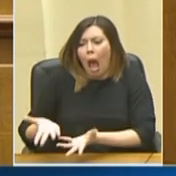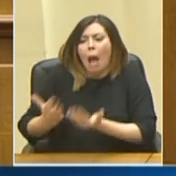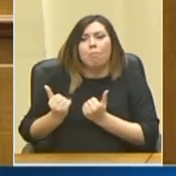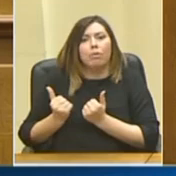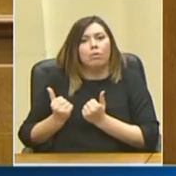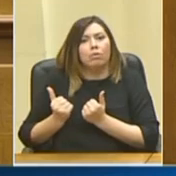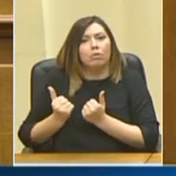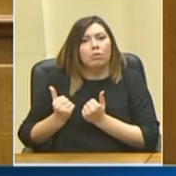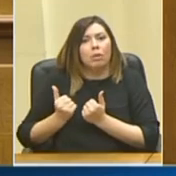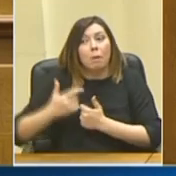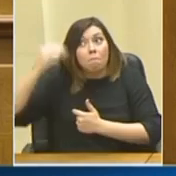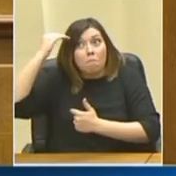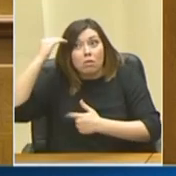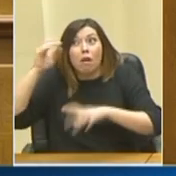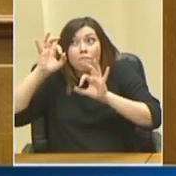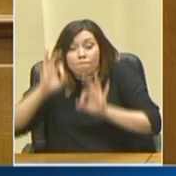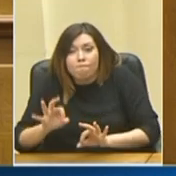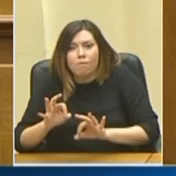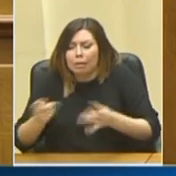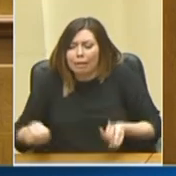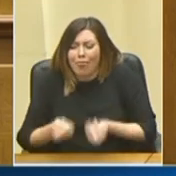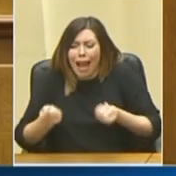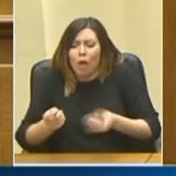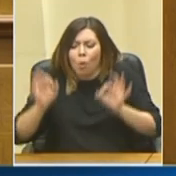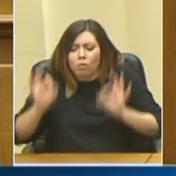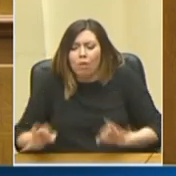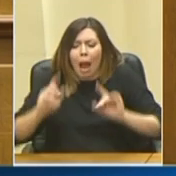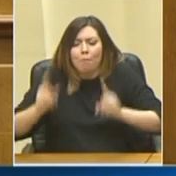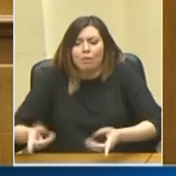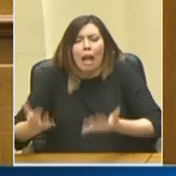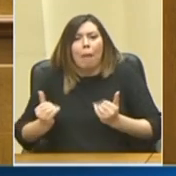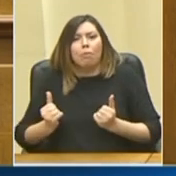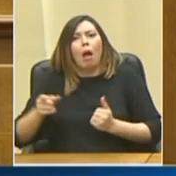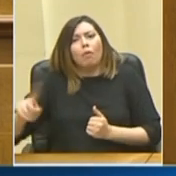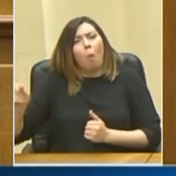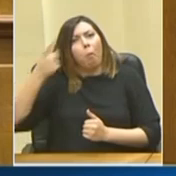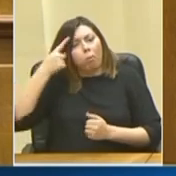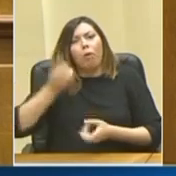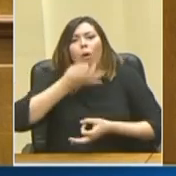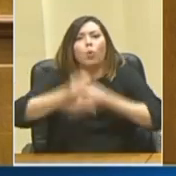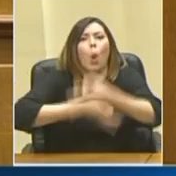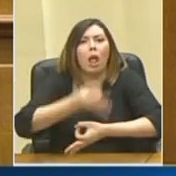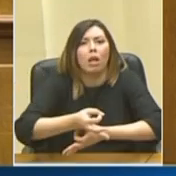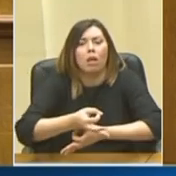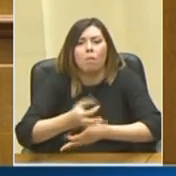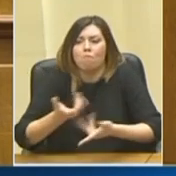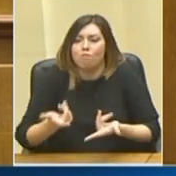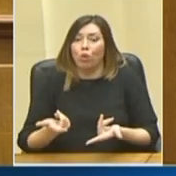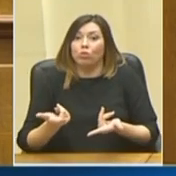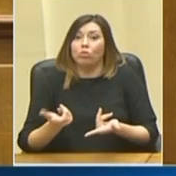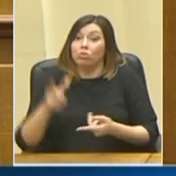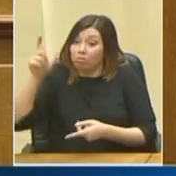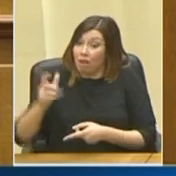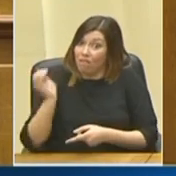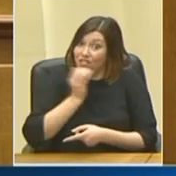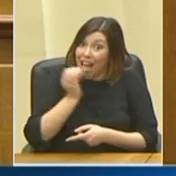έχει αποκρυσταλώσει μέσα του τι πρέπει να κάνει και εξαγγέλει κάτι. Βιαζόμαστε δηλαδή να πείσουμε